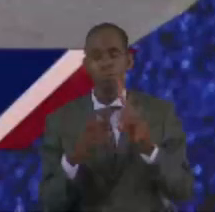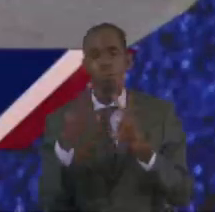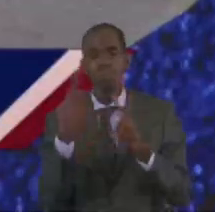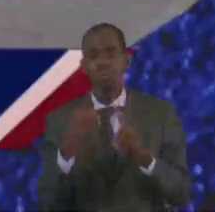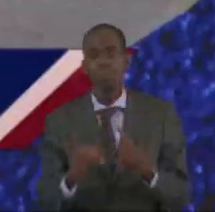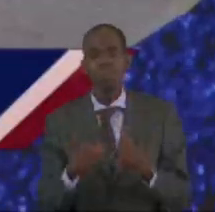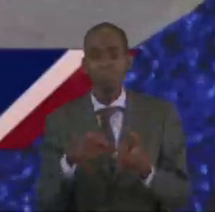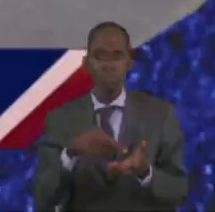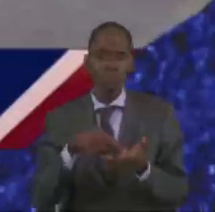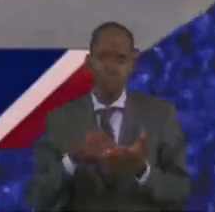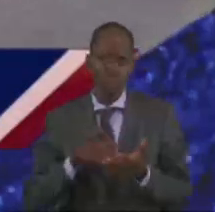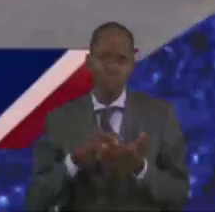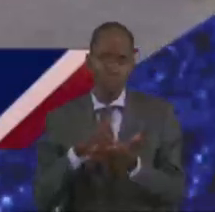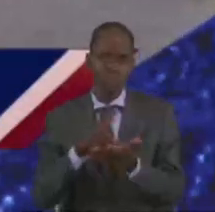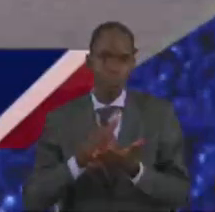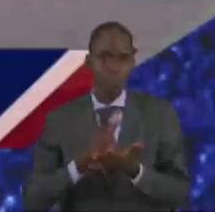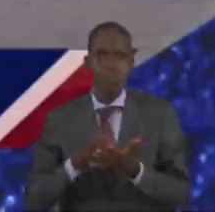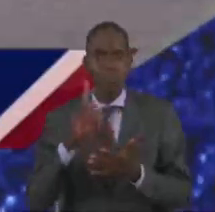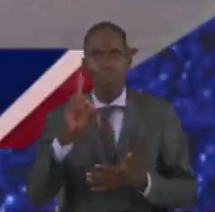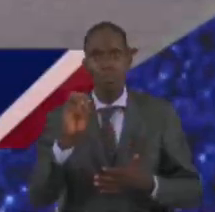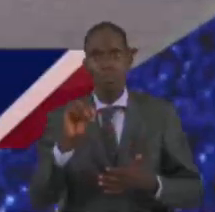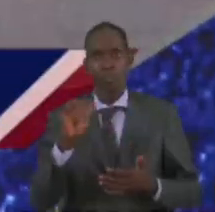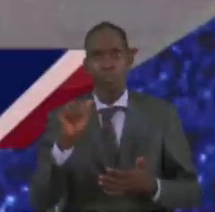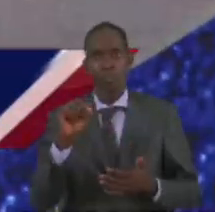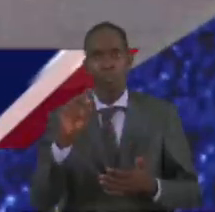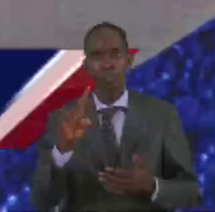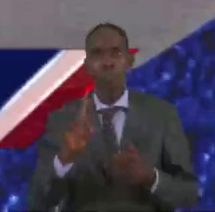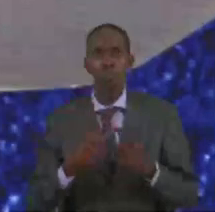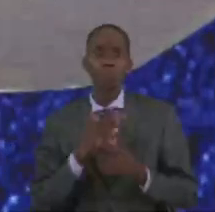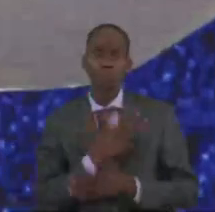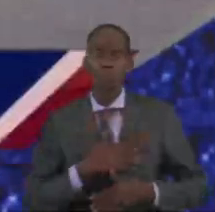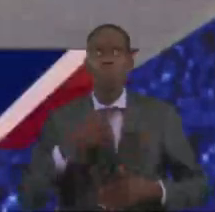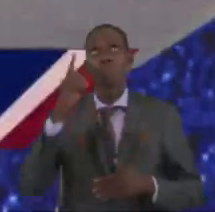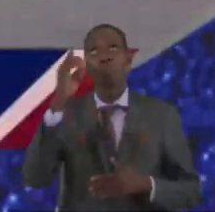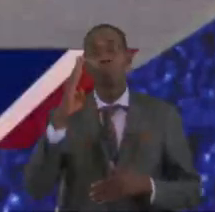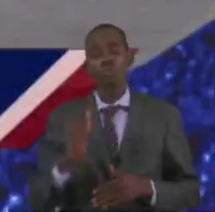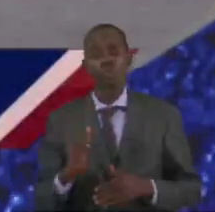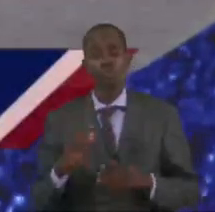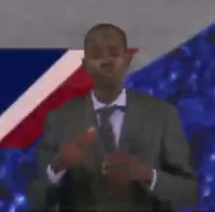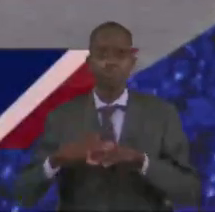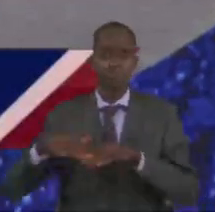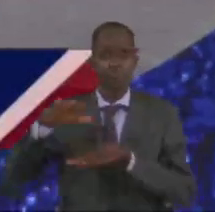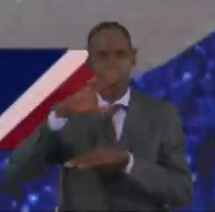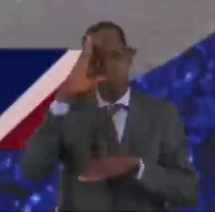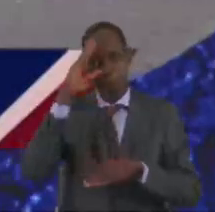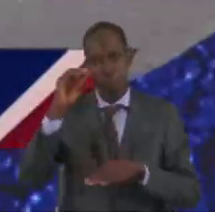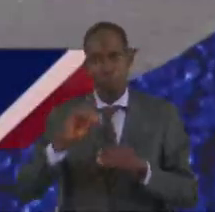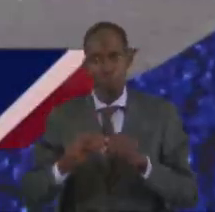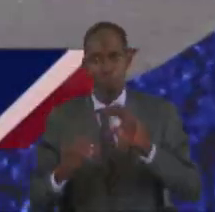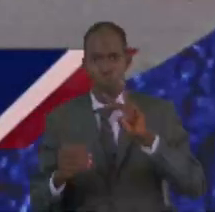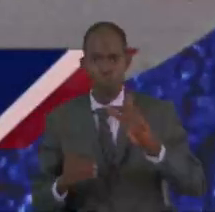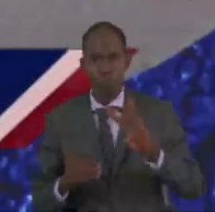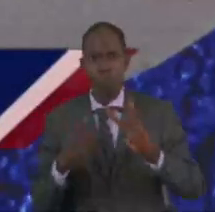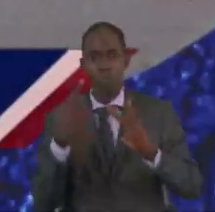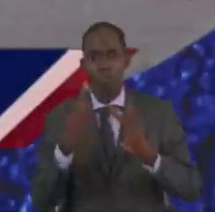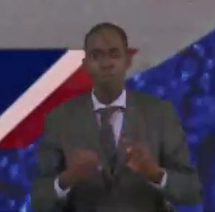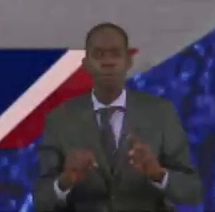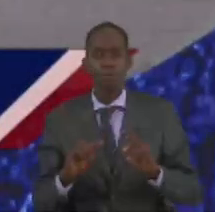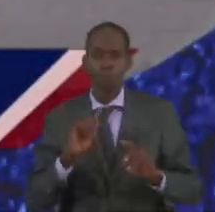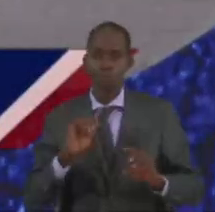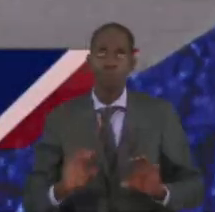ici, l'exigence de plaire à Dieu par-dessus tous les hommes. Deux, la dévotion de plaire à